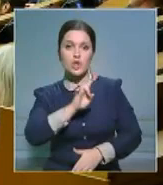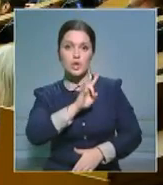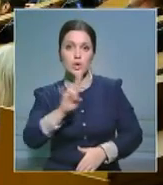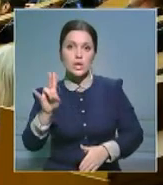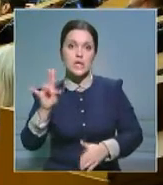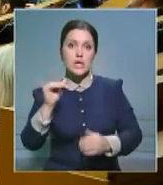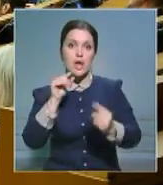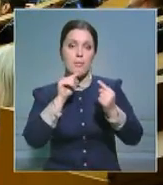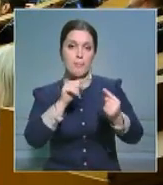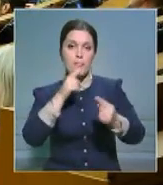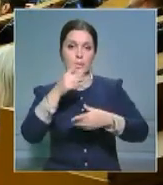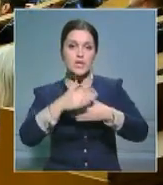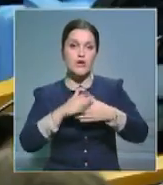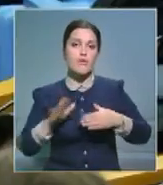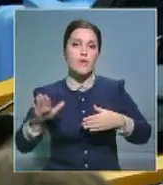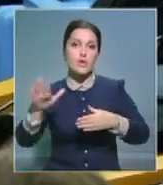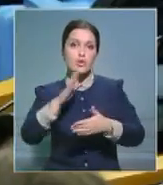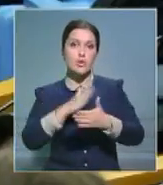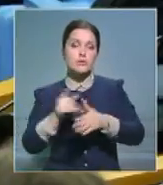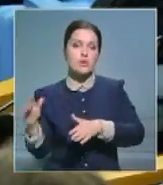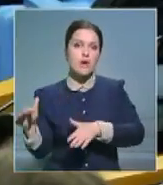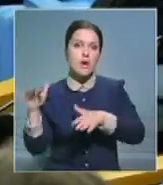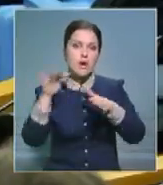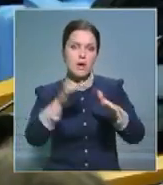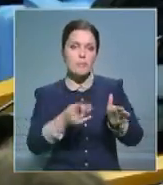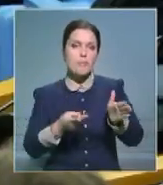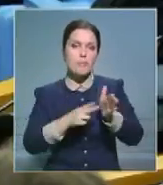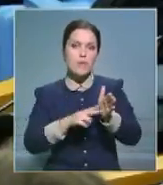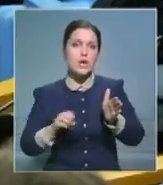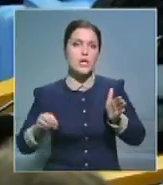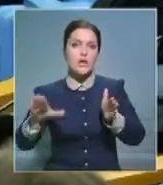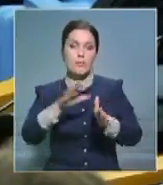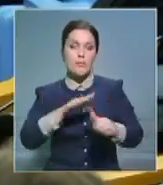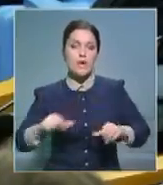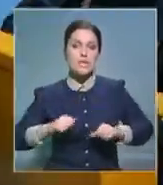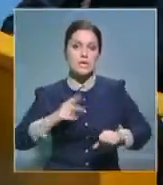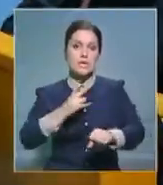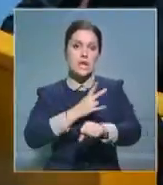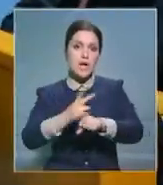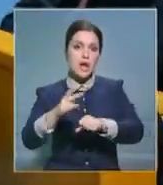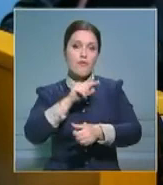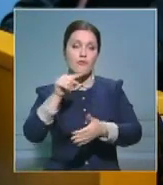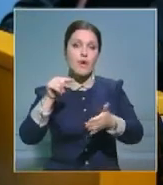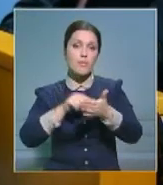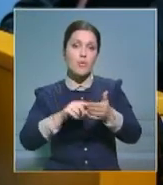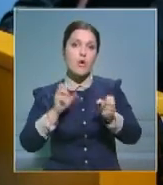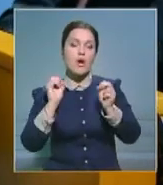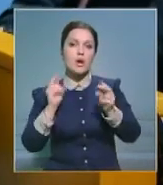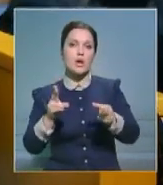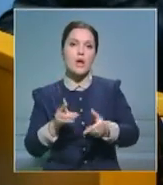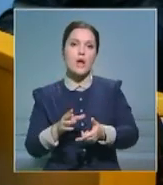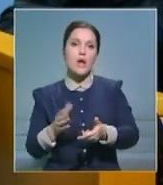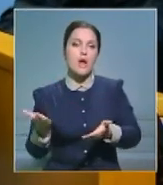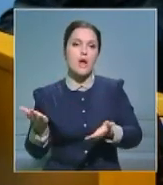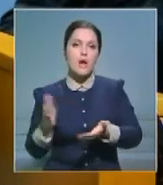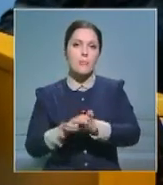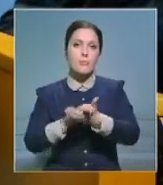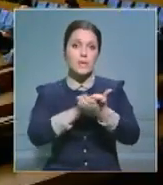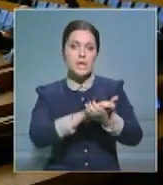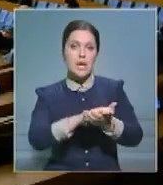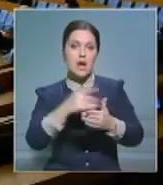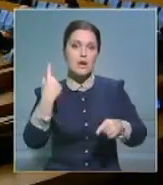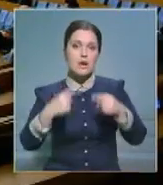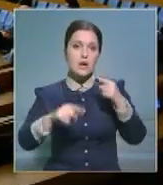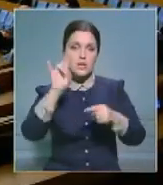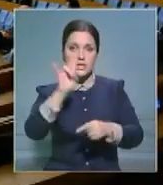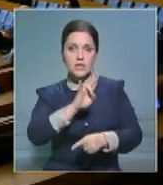межрелигиозные противостояния на Ближнем Востоке, наплыв мигрантов в Европу, терроризм. Вопрос, как примирить представителей разных религий